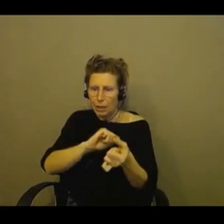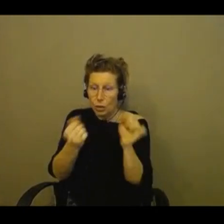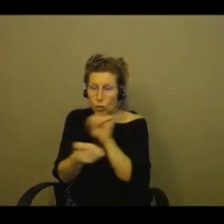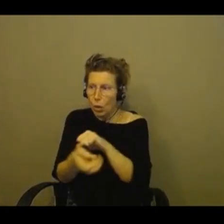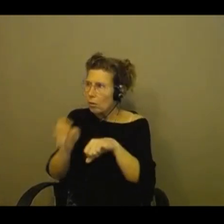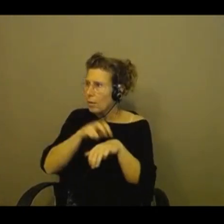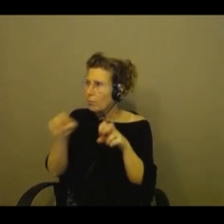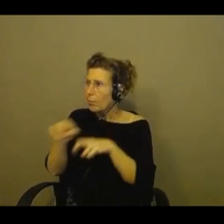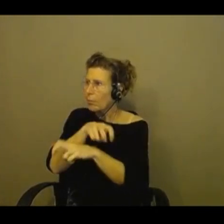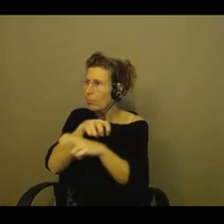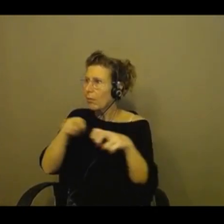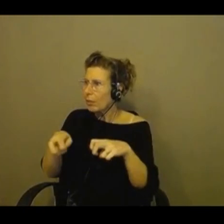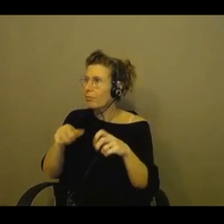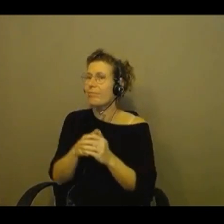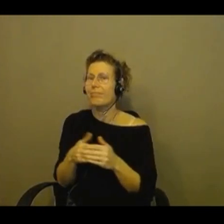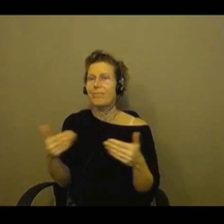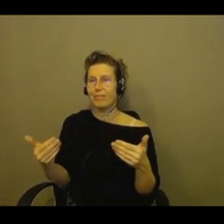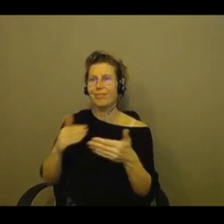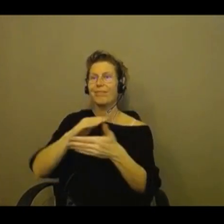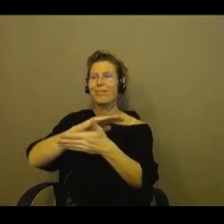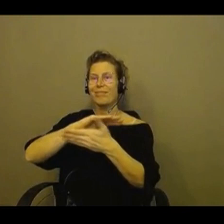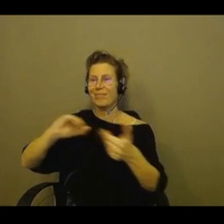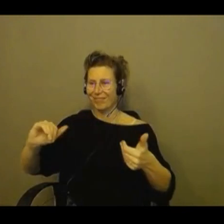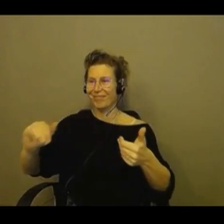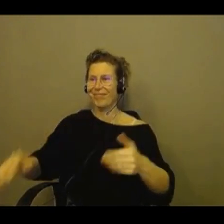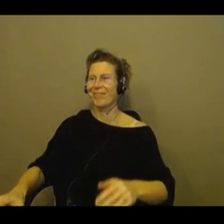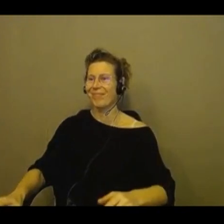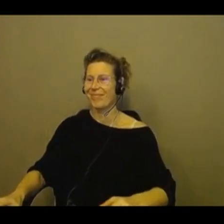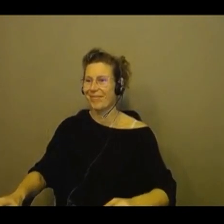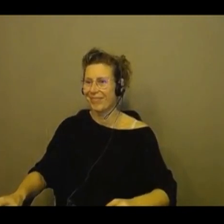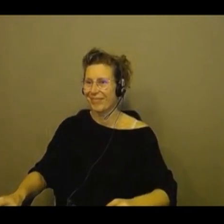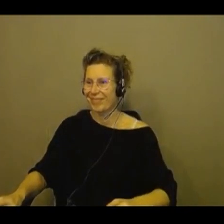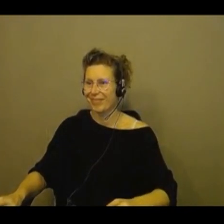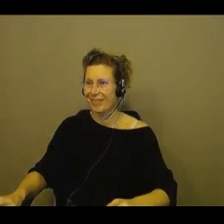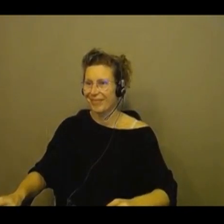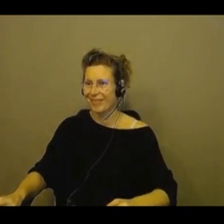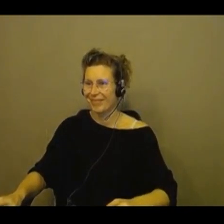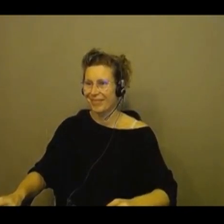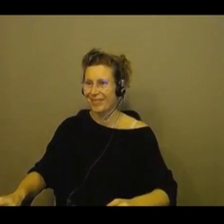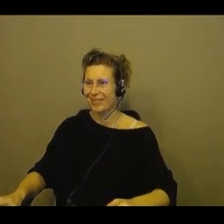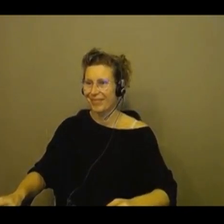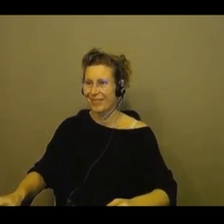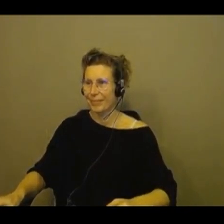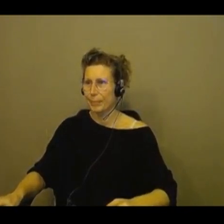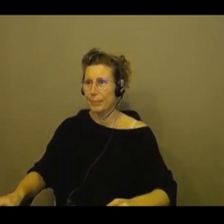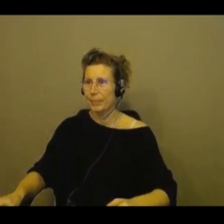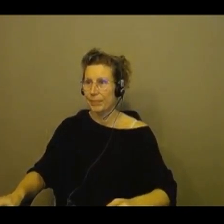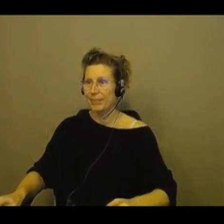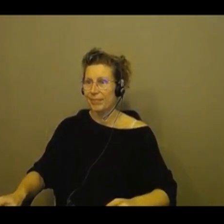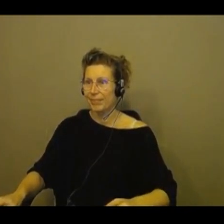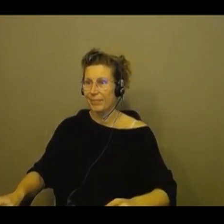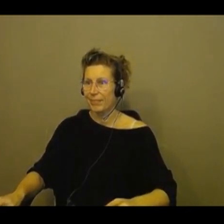correspondances. Comment ça fonctionne tout ça ? Comment a été pensée la mobilité ? faut d'abord dire qu'on a un cadre